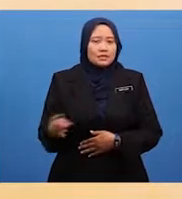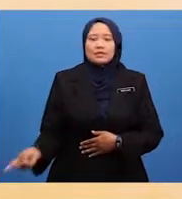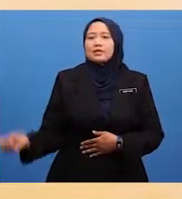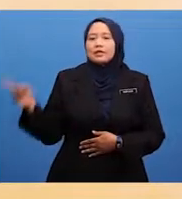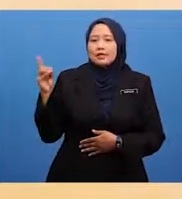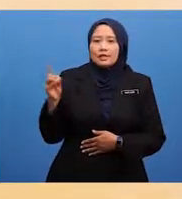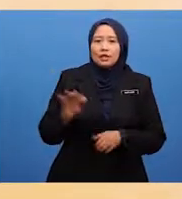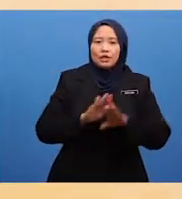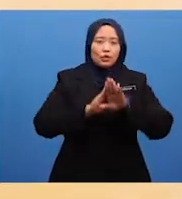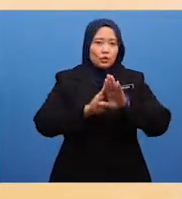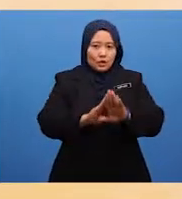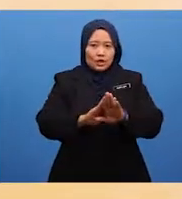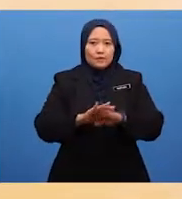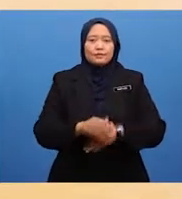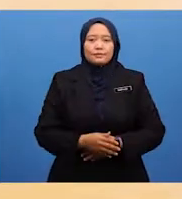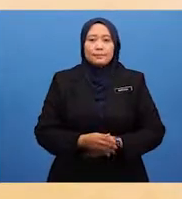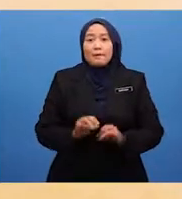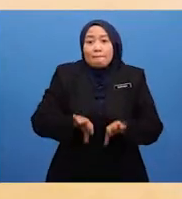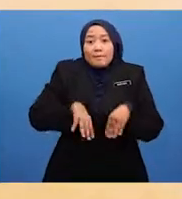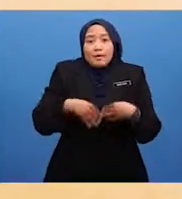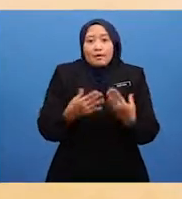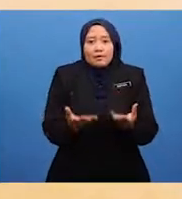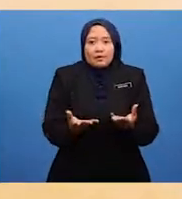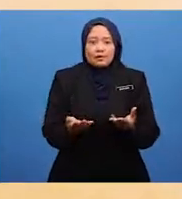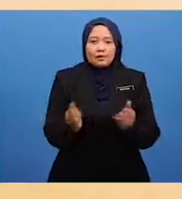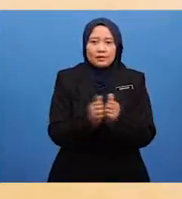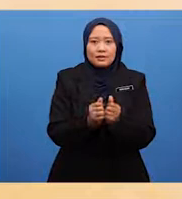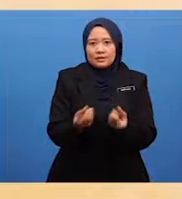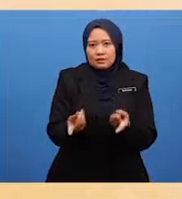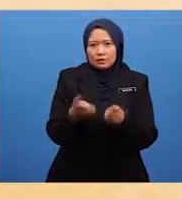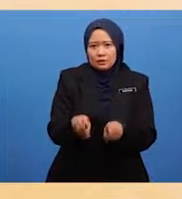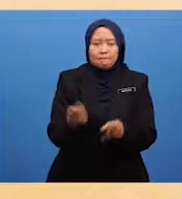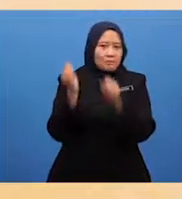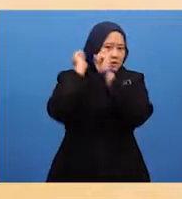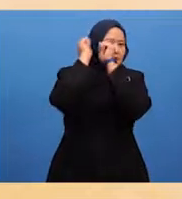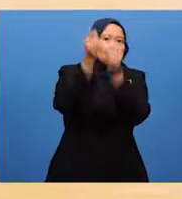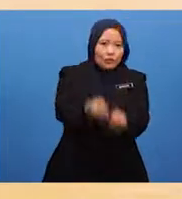tolakan. Bagaimana pula dengan situasi mencangkul?